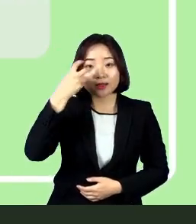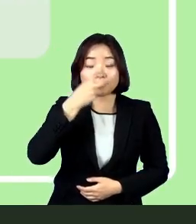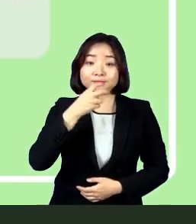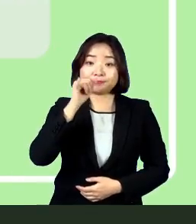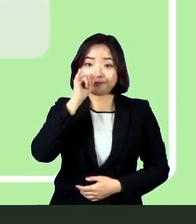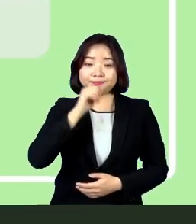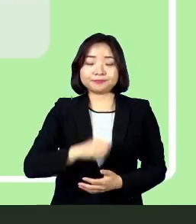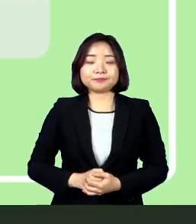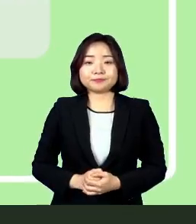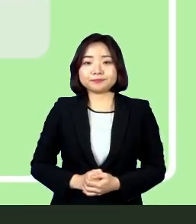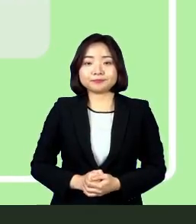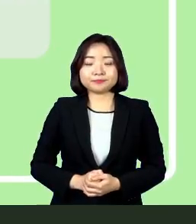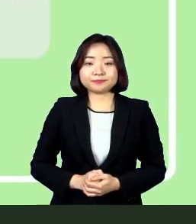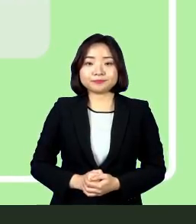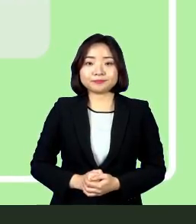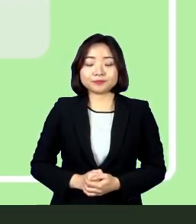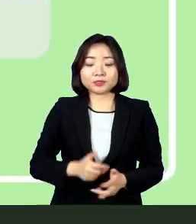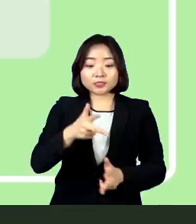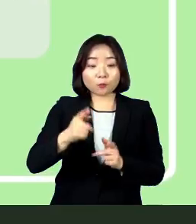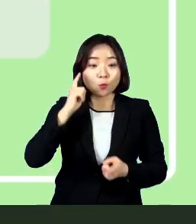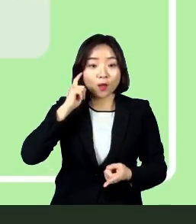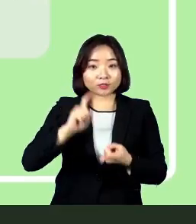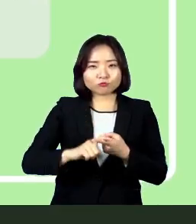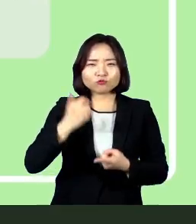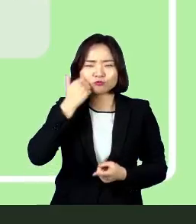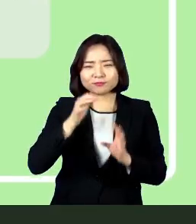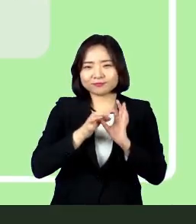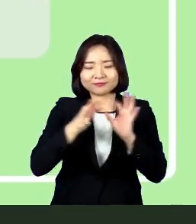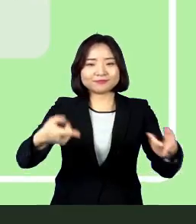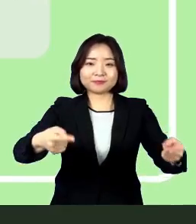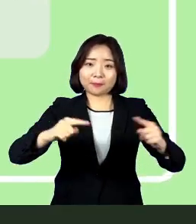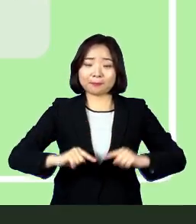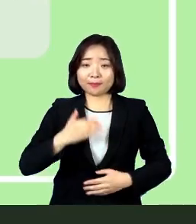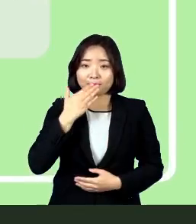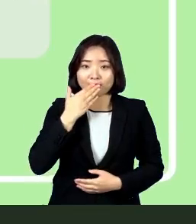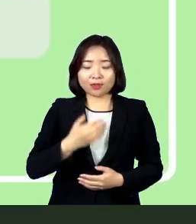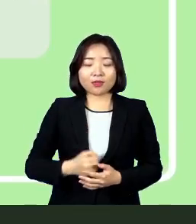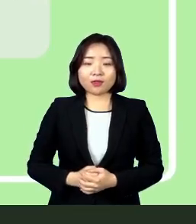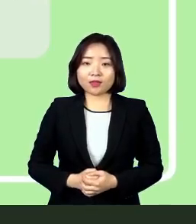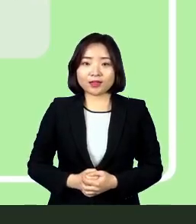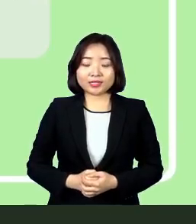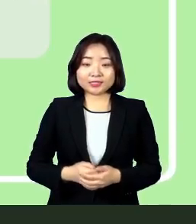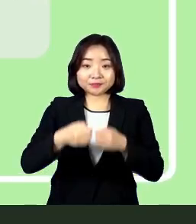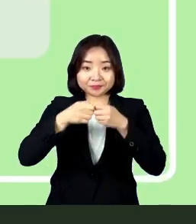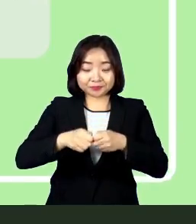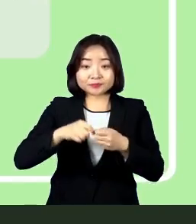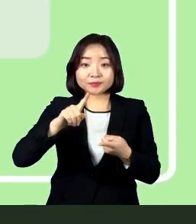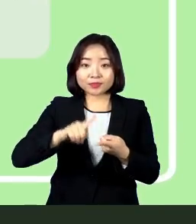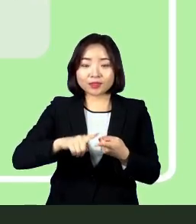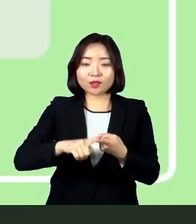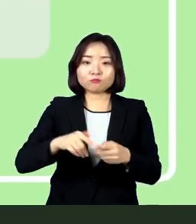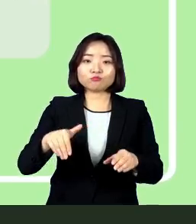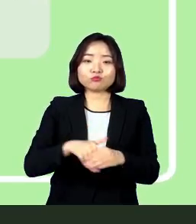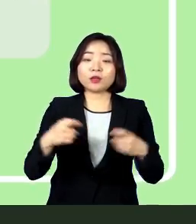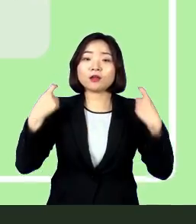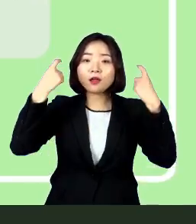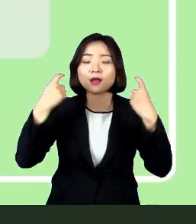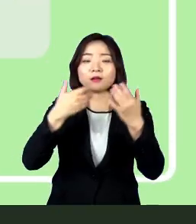실시합니다. 사업에 관심 있는 시민이라면 누구나 참여할 수 있으며 보다 자세한 사항은